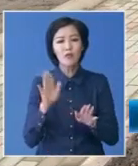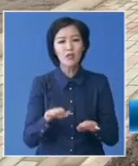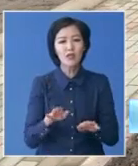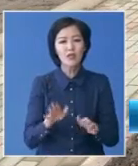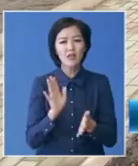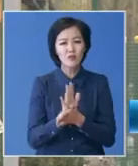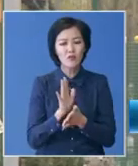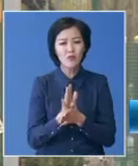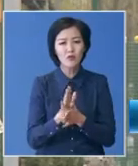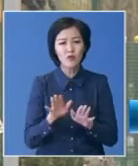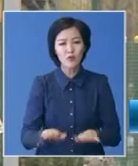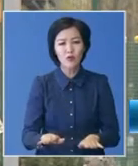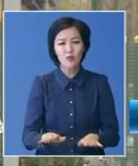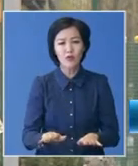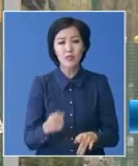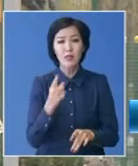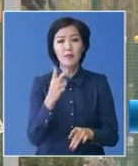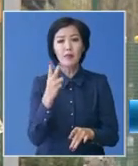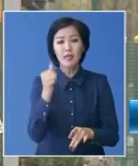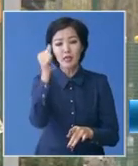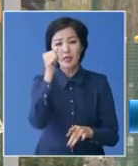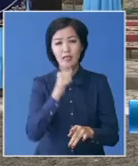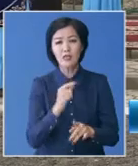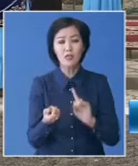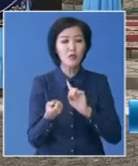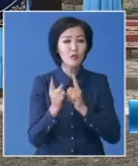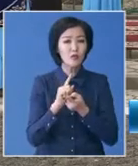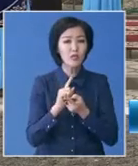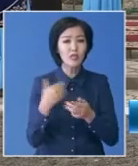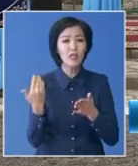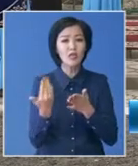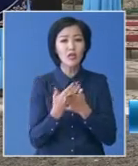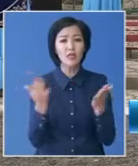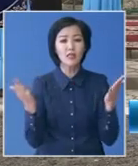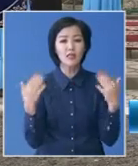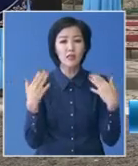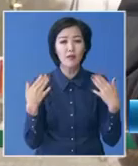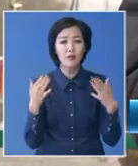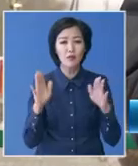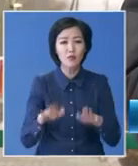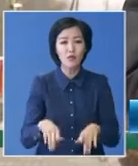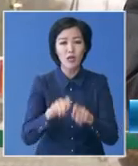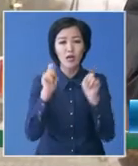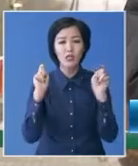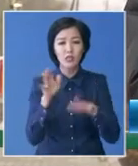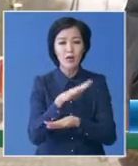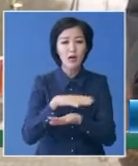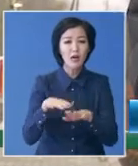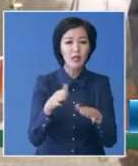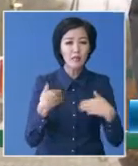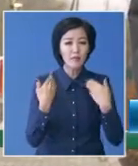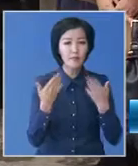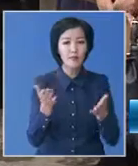күл-қоқыстан арылмайтын, айналасы бірер айдың ішінде адам танымастай өзгерді. Жаңадан демалыс аллея салынып, енді міне халық игілігіне беріліп